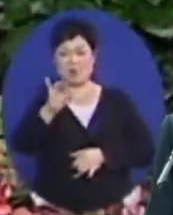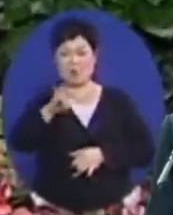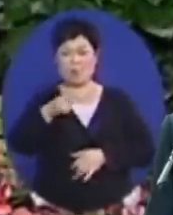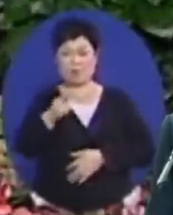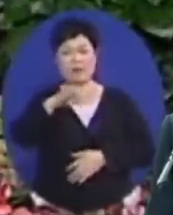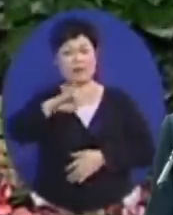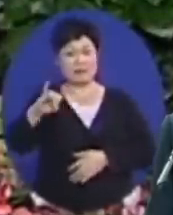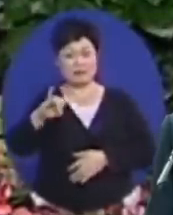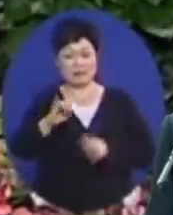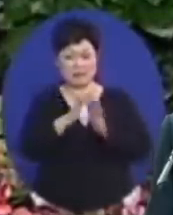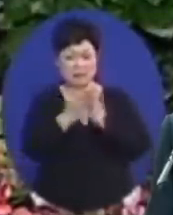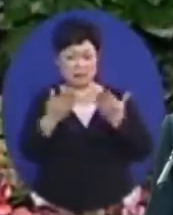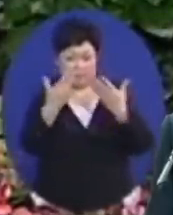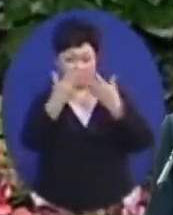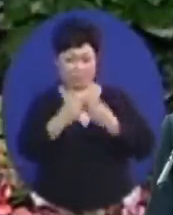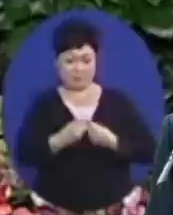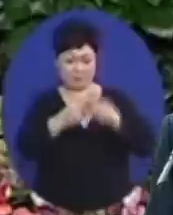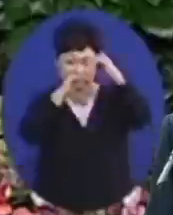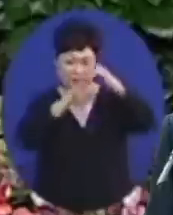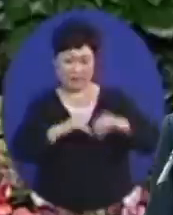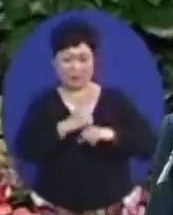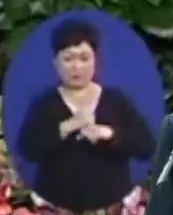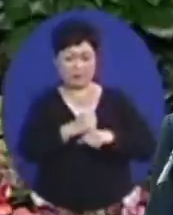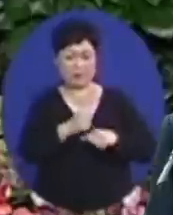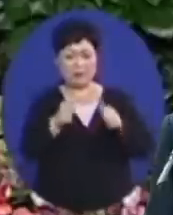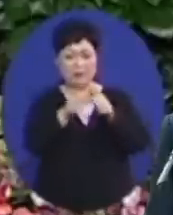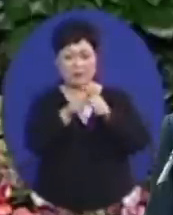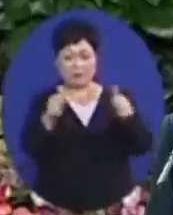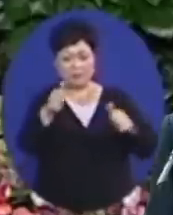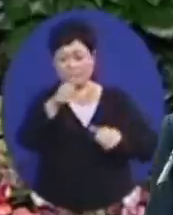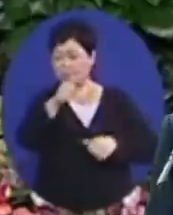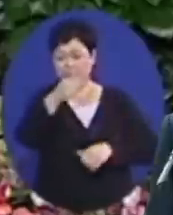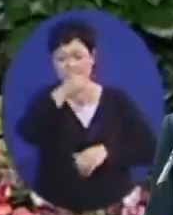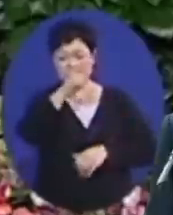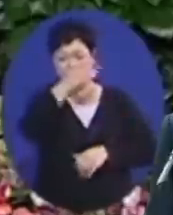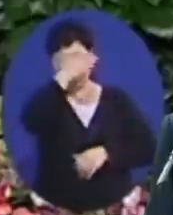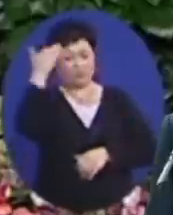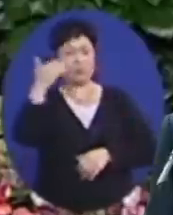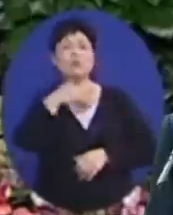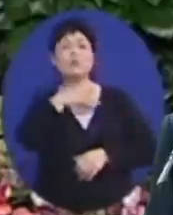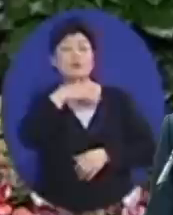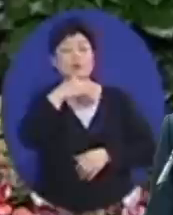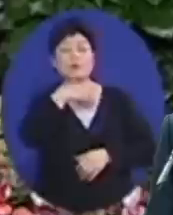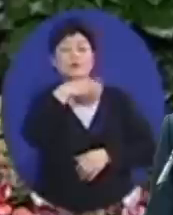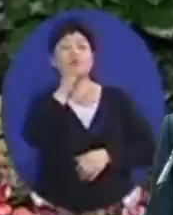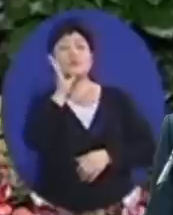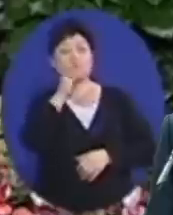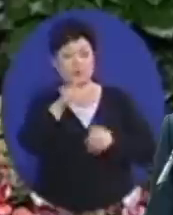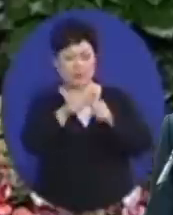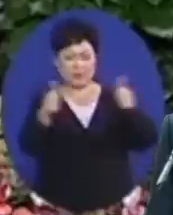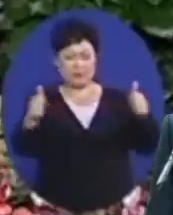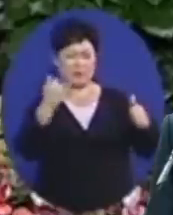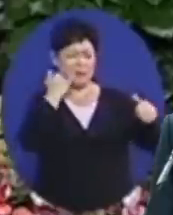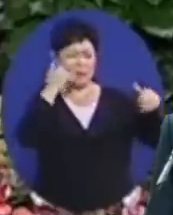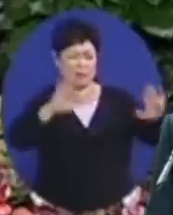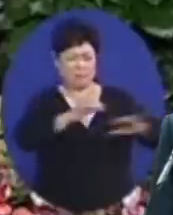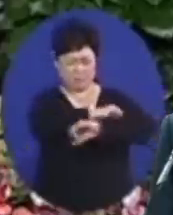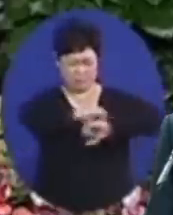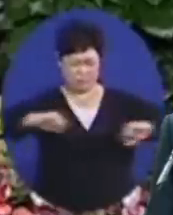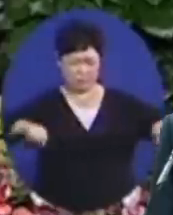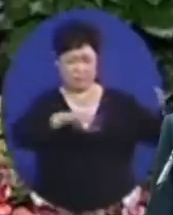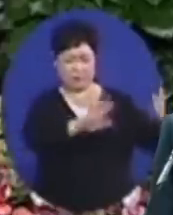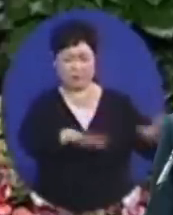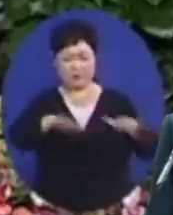바다의 책에는 한 노인이 물고기 한 마리를 잡기 위해 망망대해 바다에 오랜